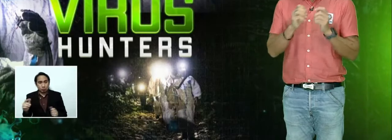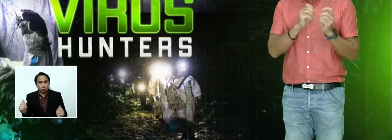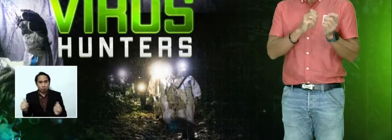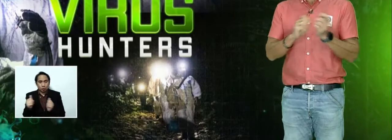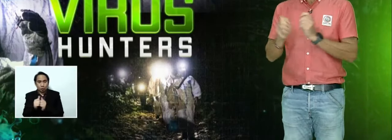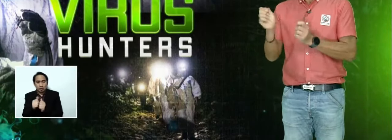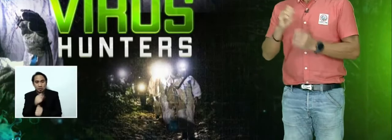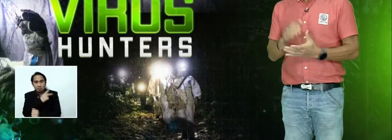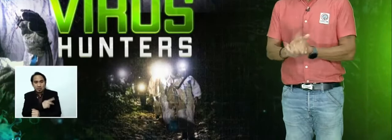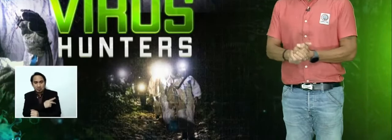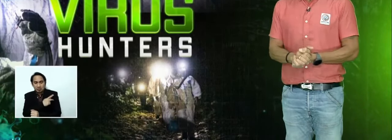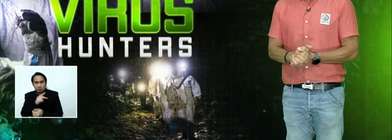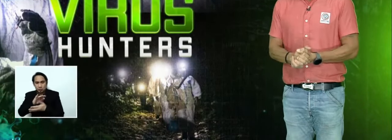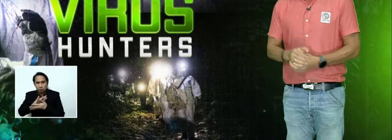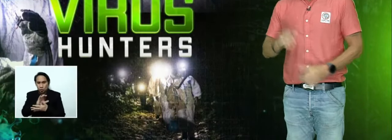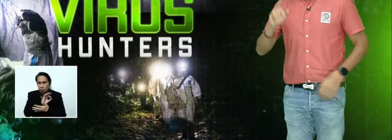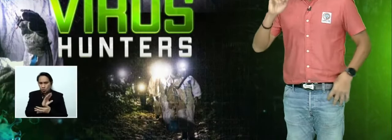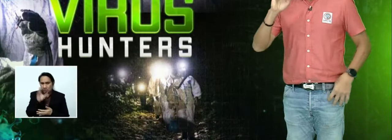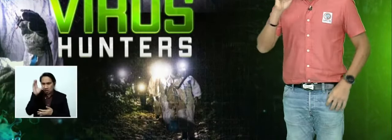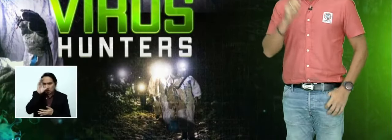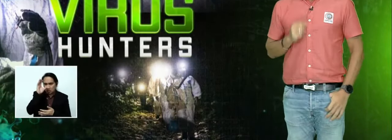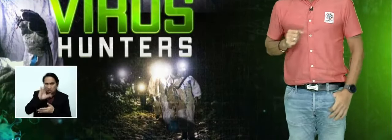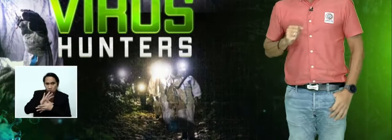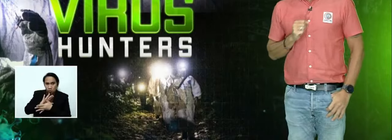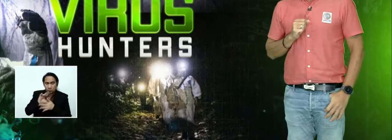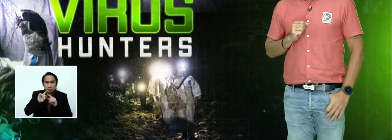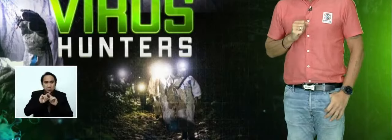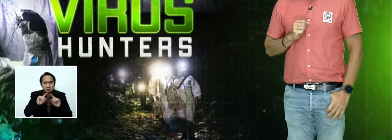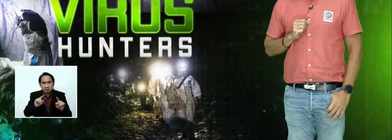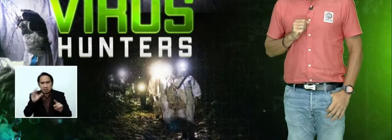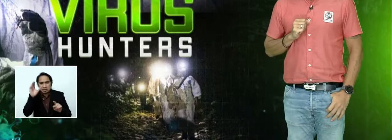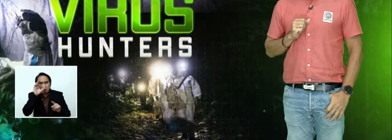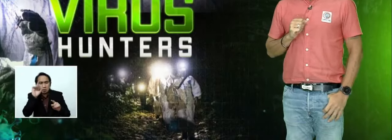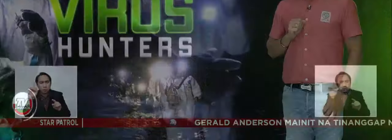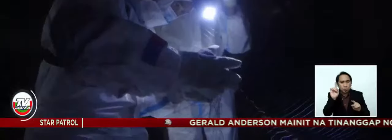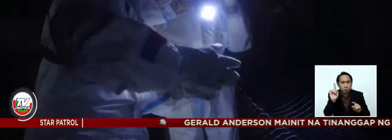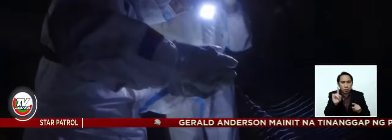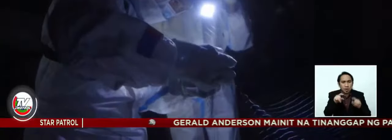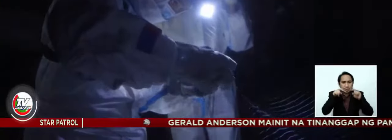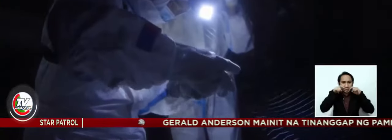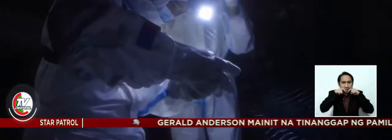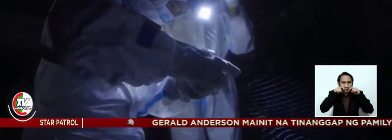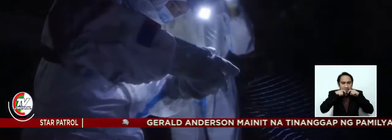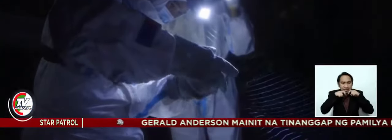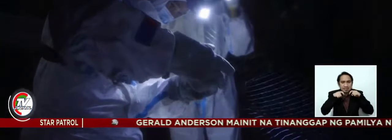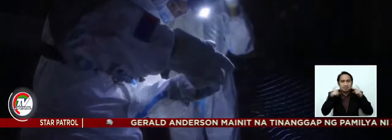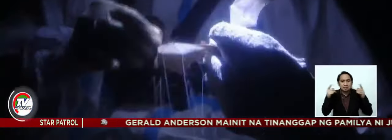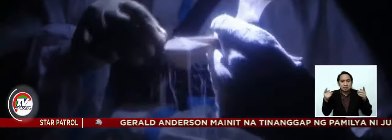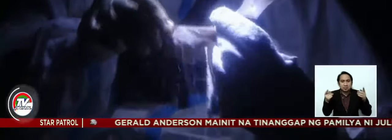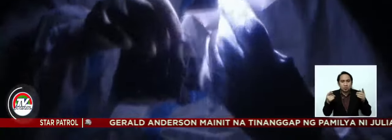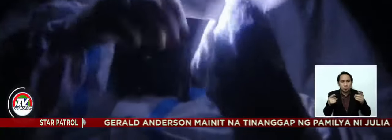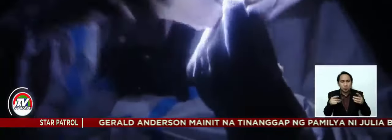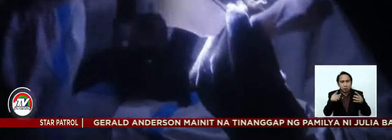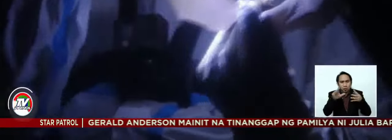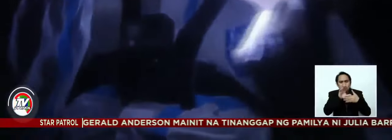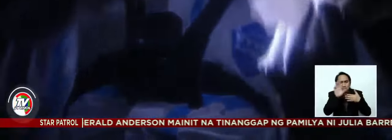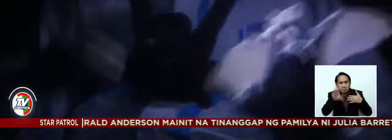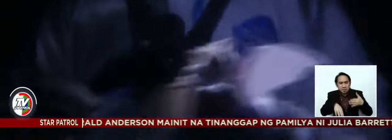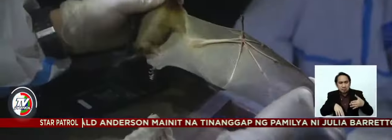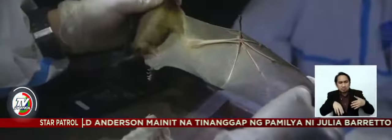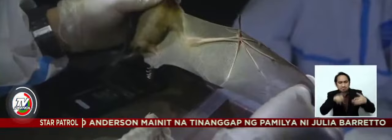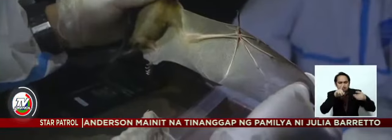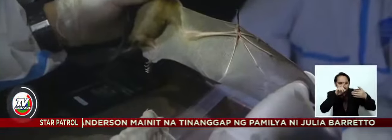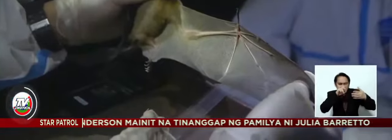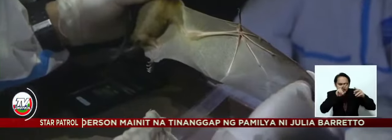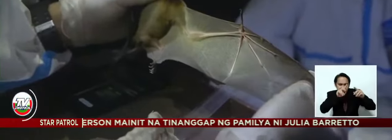ang binabantayan o hinahanap nila kundi mga paniki. Kumpleto ang kanilang pagsusuri sa mga paniki. Sinusukat ang laki,